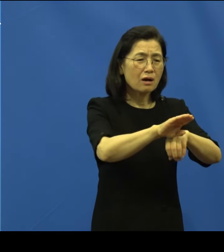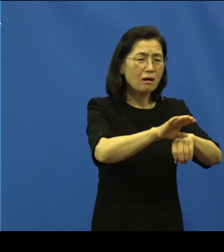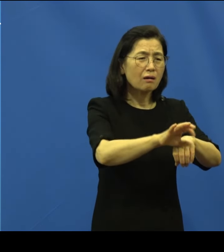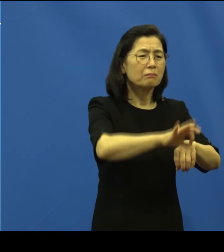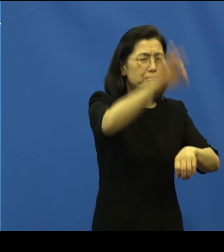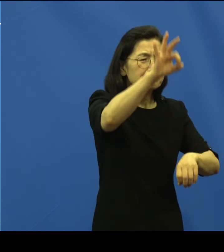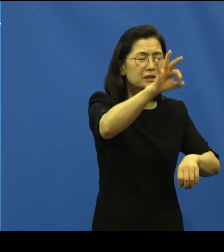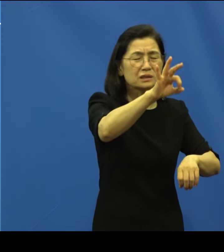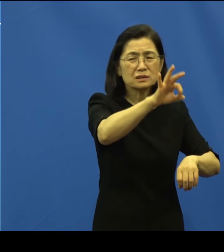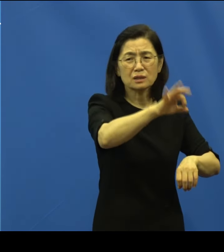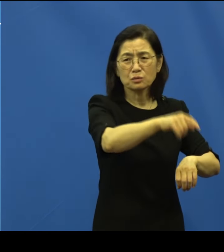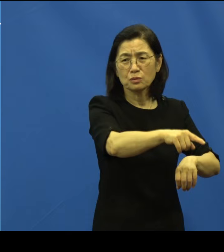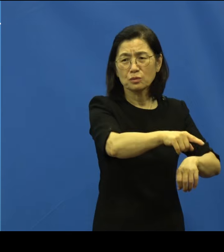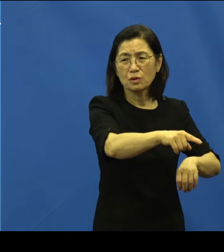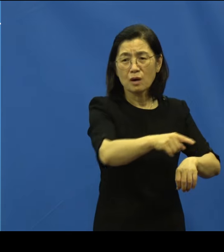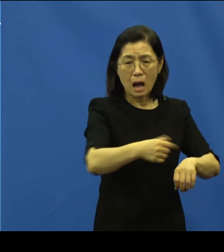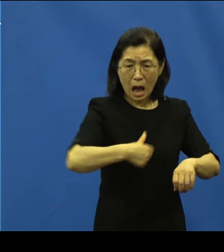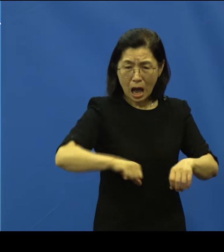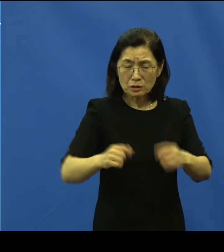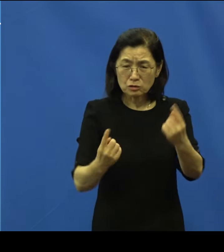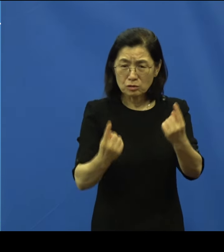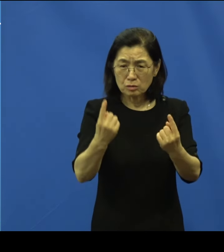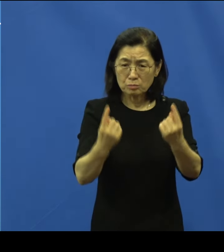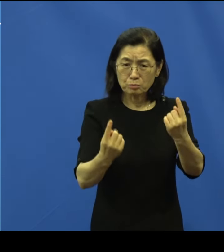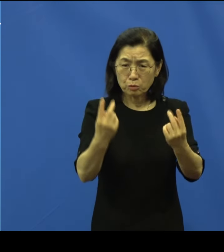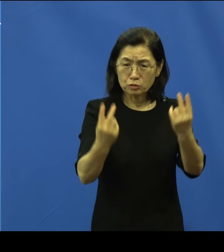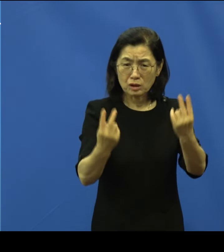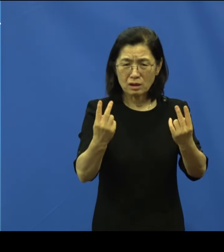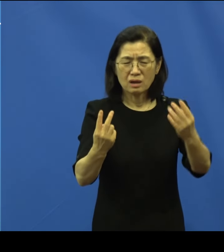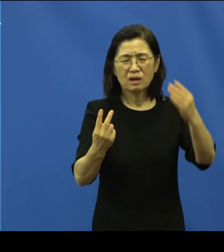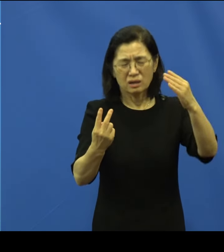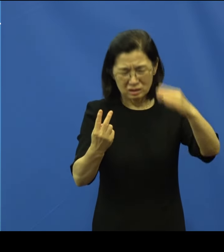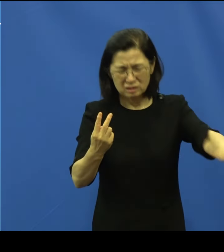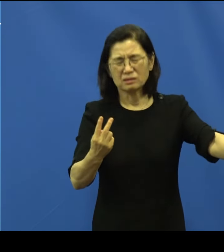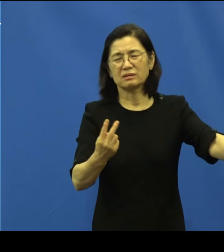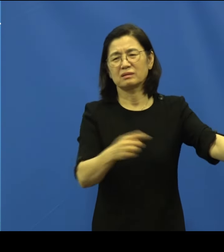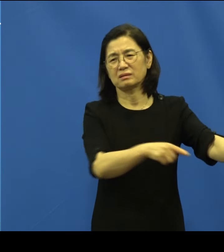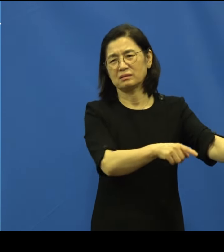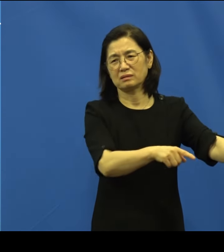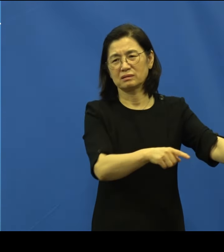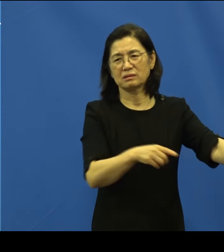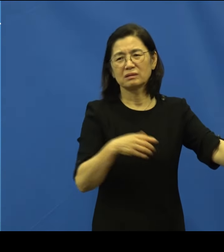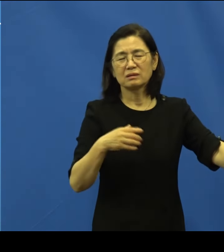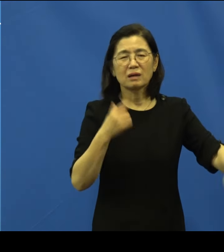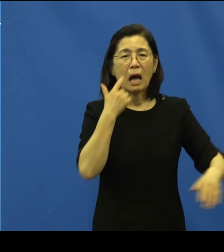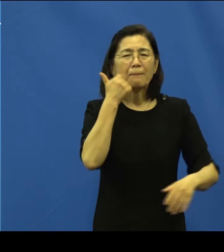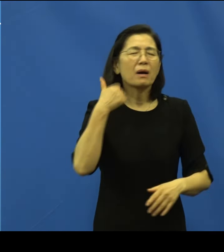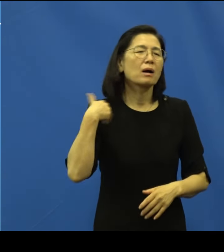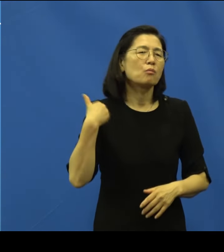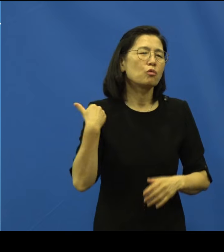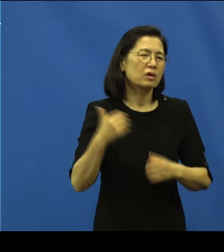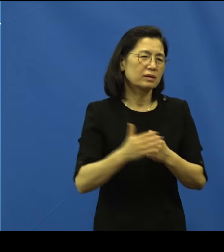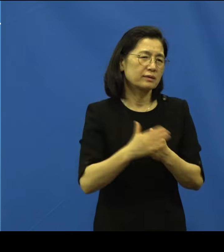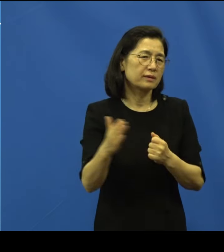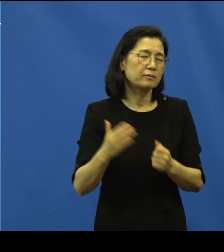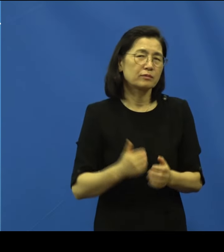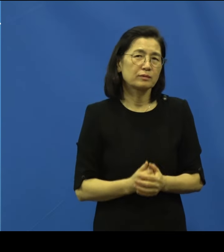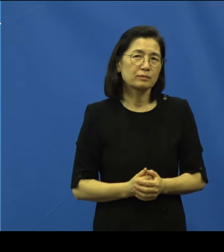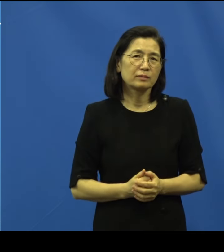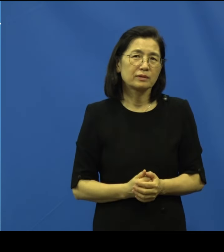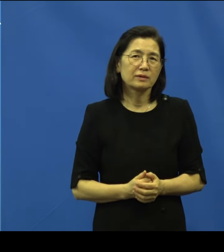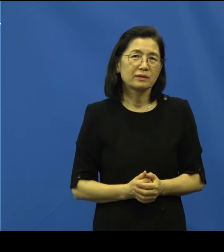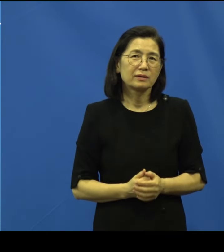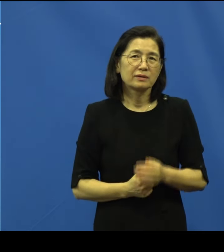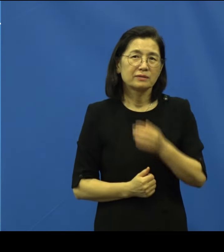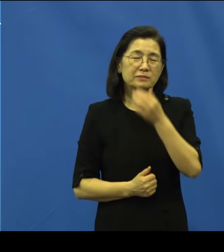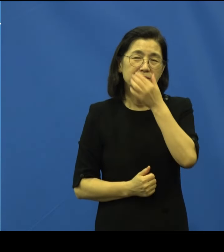몰라도 무슨 그렇게 가치를, 눈이 어두니까, 그죠? 이 분별이 안 돼요. 분별이 안 되니까 이게